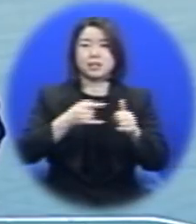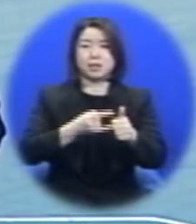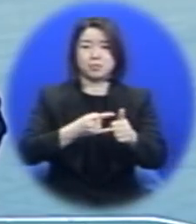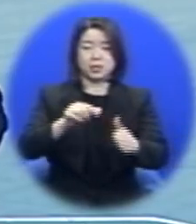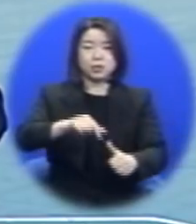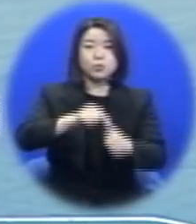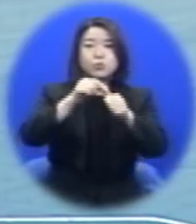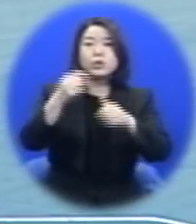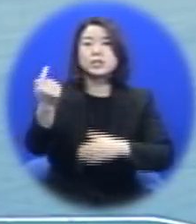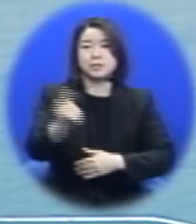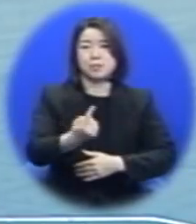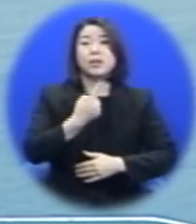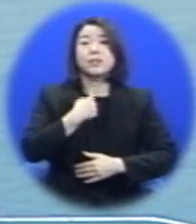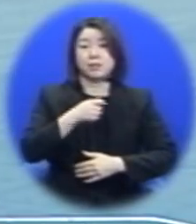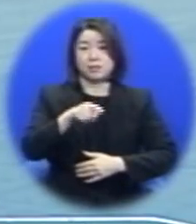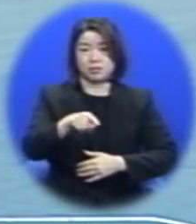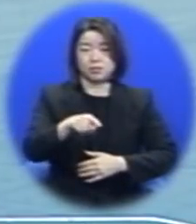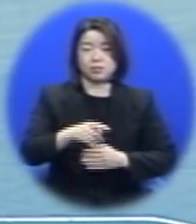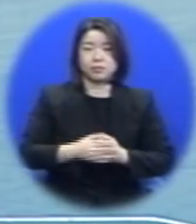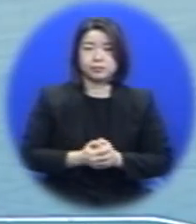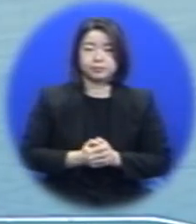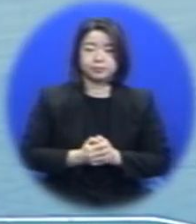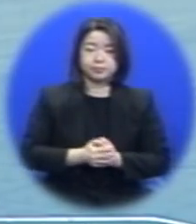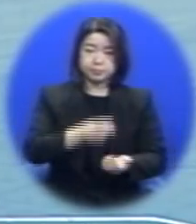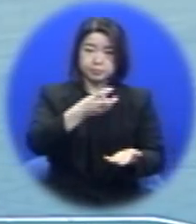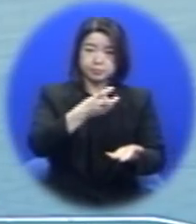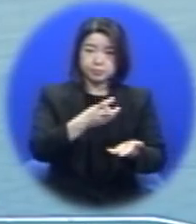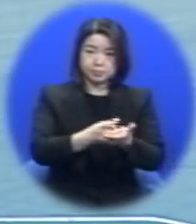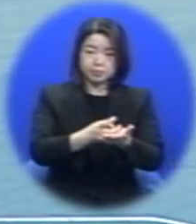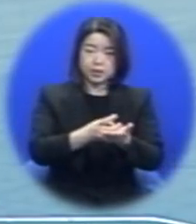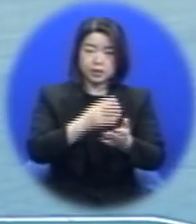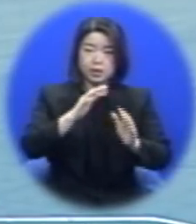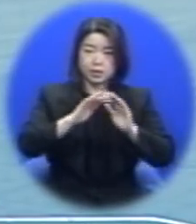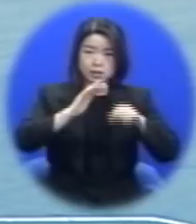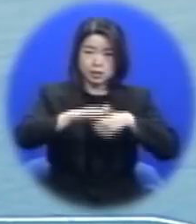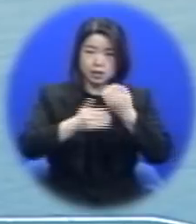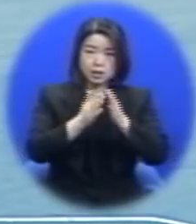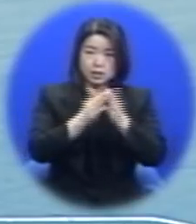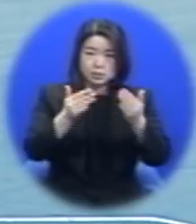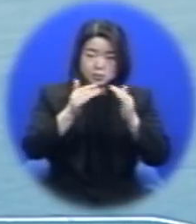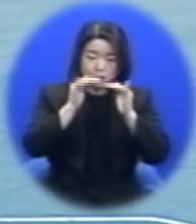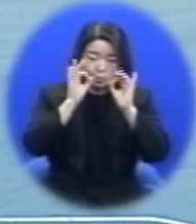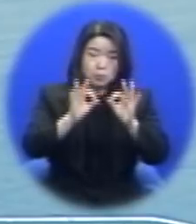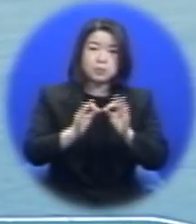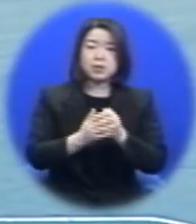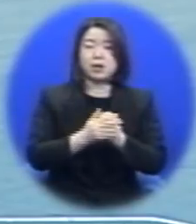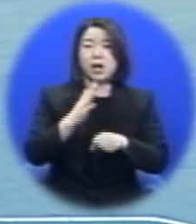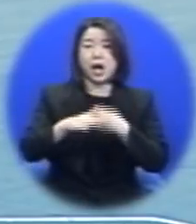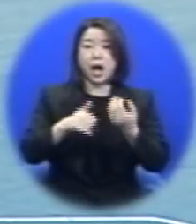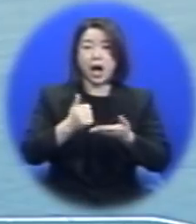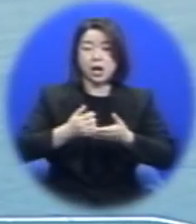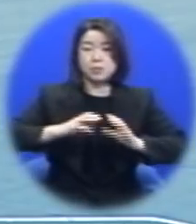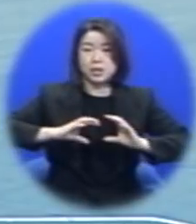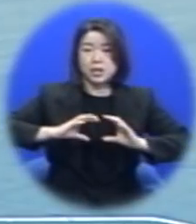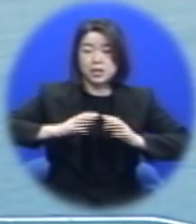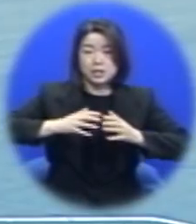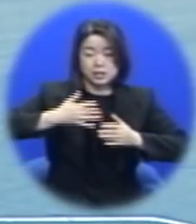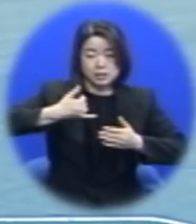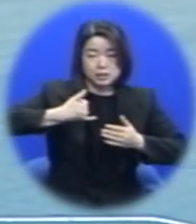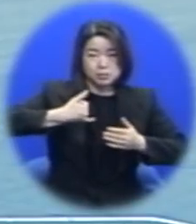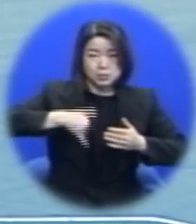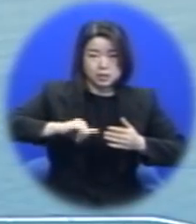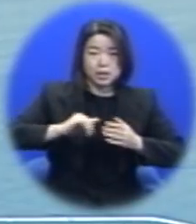것입니다. 레위기 4장 24절에 보면 하나님의 백성들이 죄를 범하게 되었을 때 하나님의 속죄